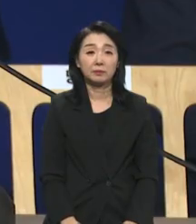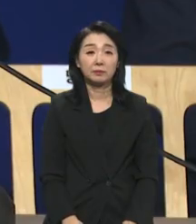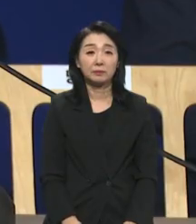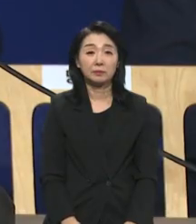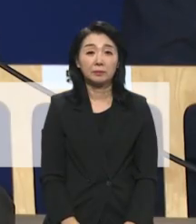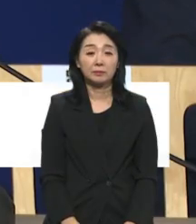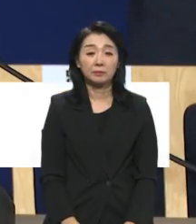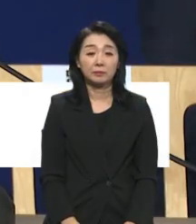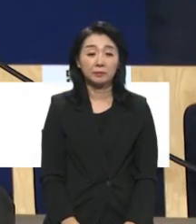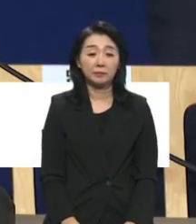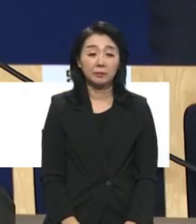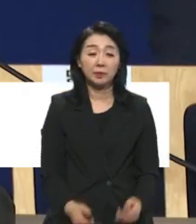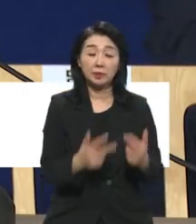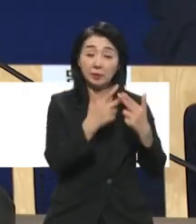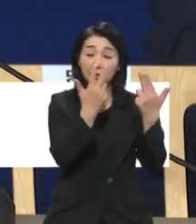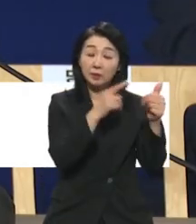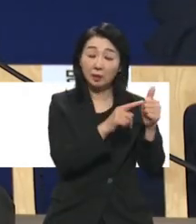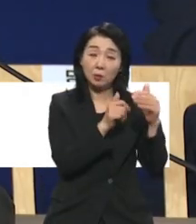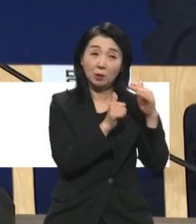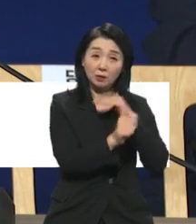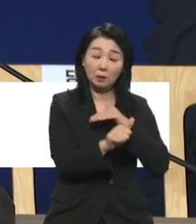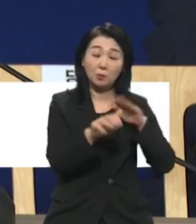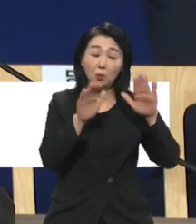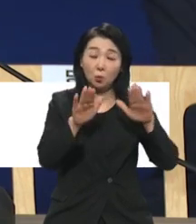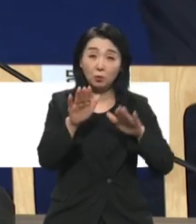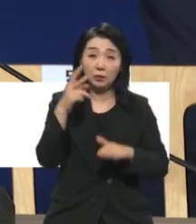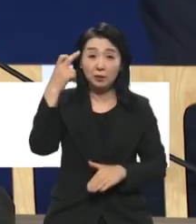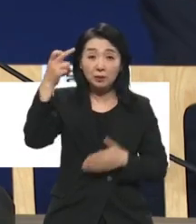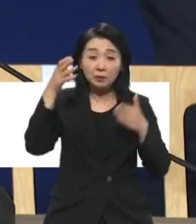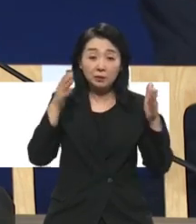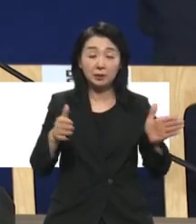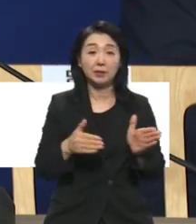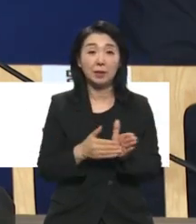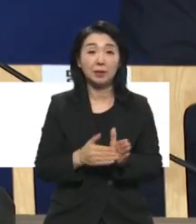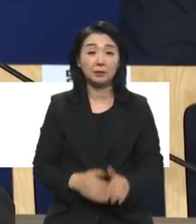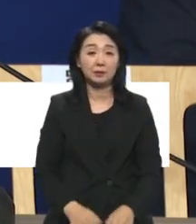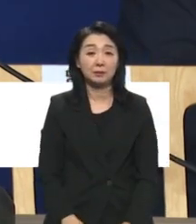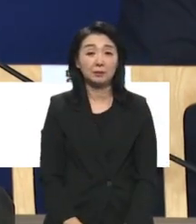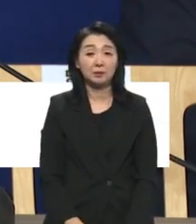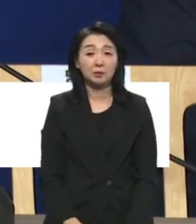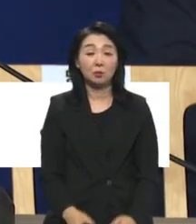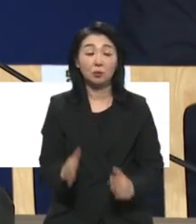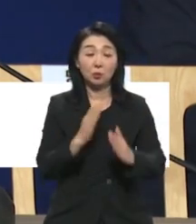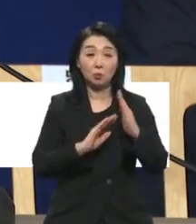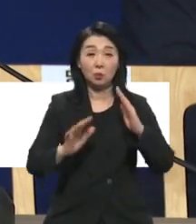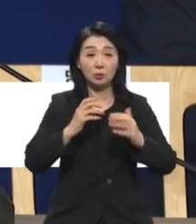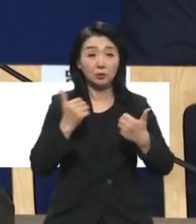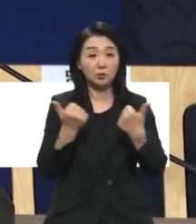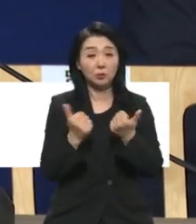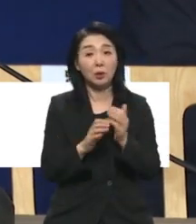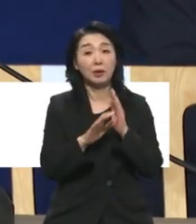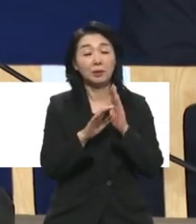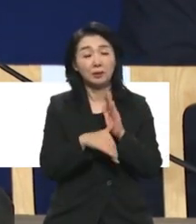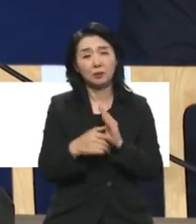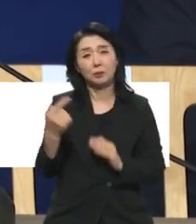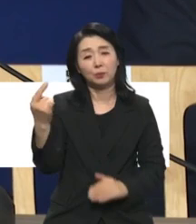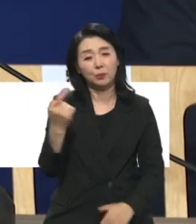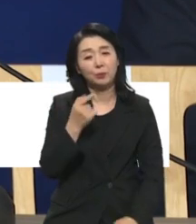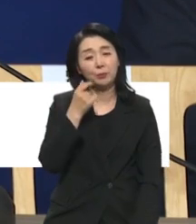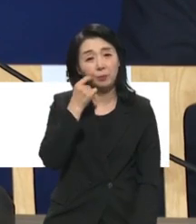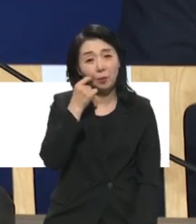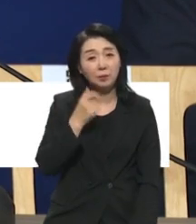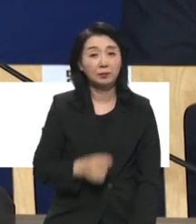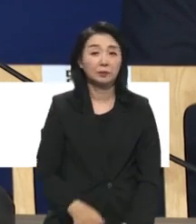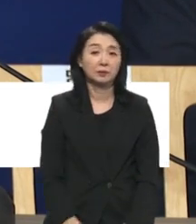이재명 대표 단식 12일차입니다 오늘 공식회의에도 못 나오셨습니다